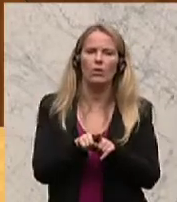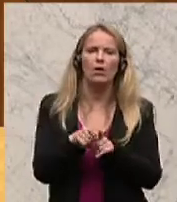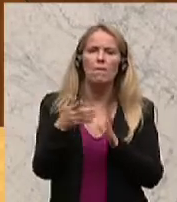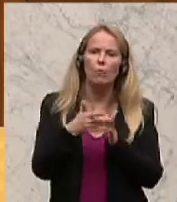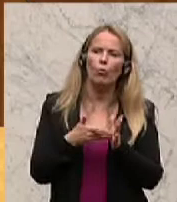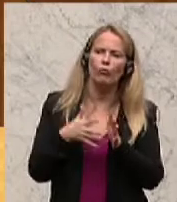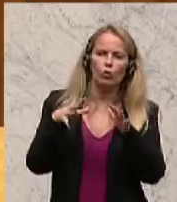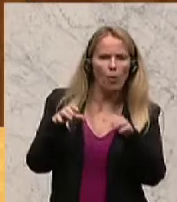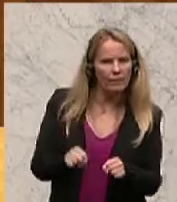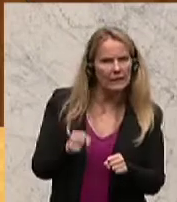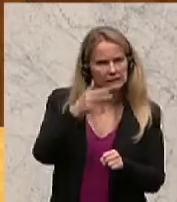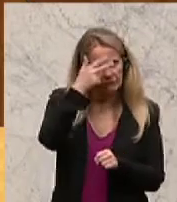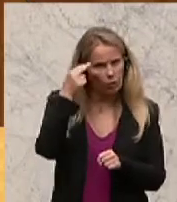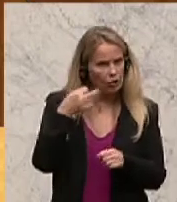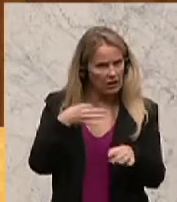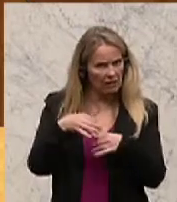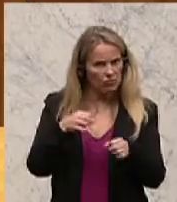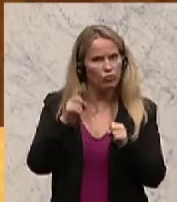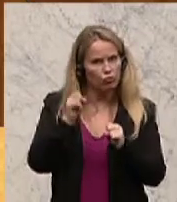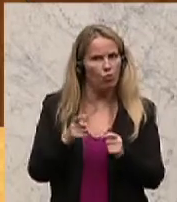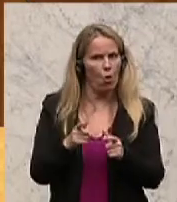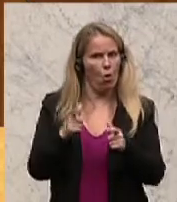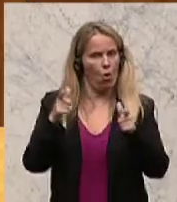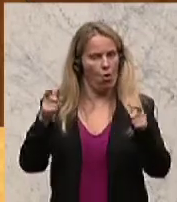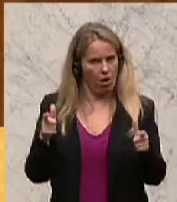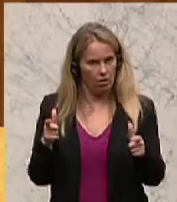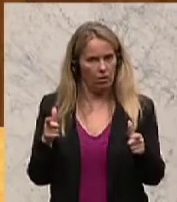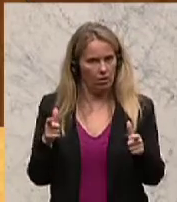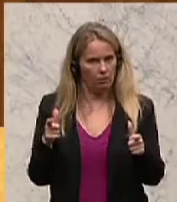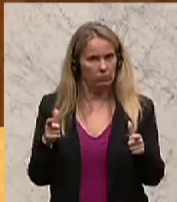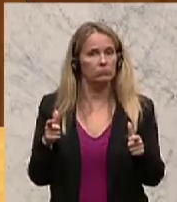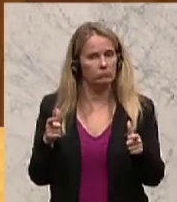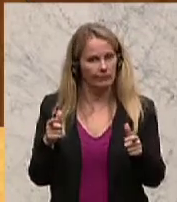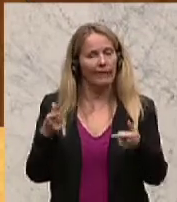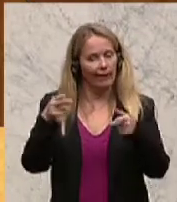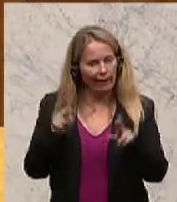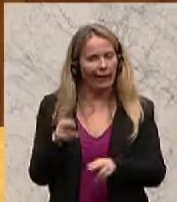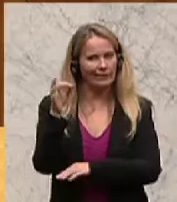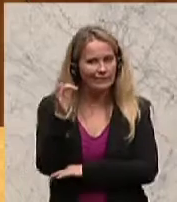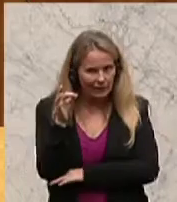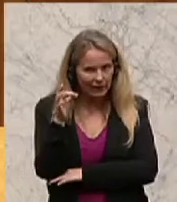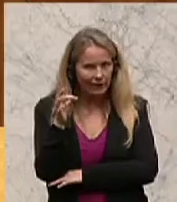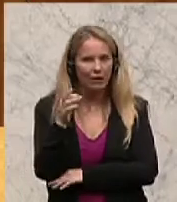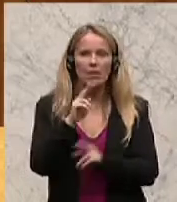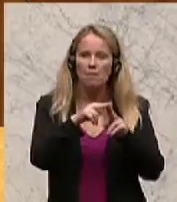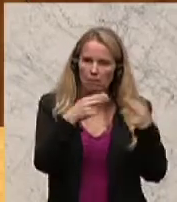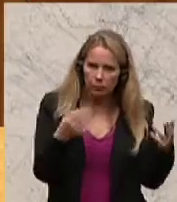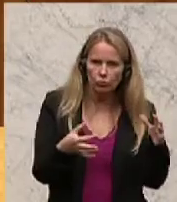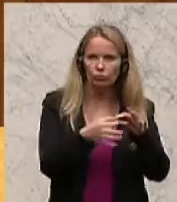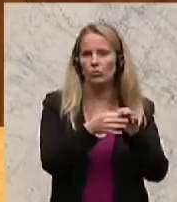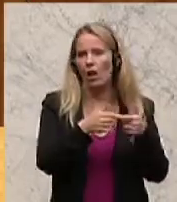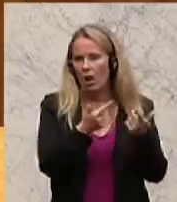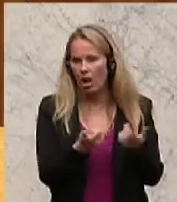der Volksanwaltschaft auszuweiten. Hier Rechtsträger, die an den Bund, Ländern und Gemeinden mit